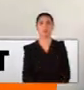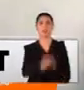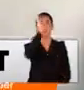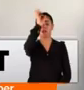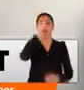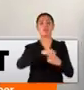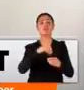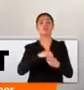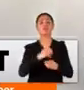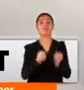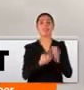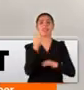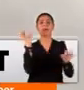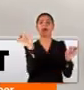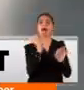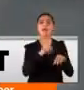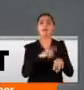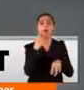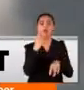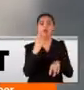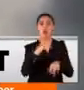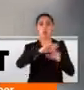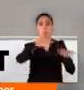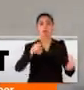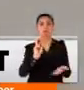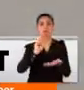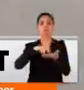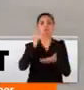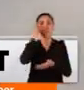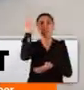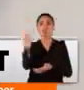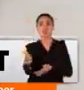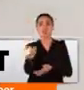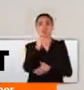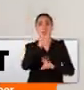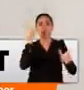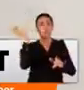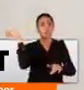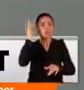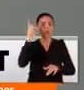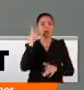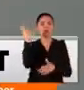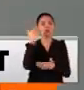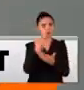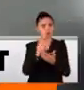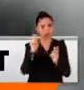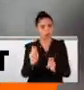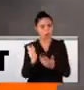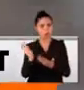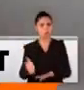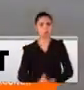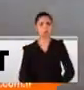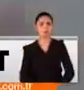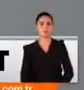Fatih'te sabahın erken saatleriydi. Çığlıkları duyup balkona çıkan kişi gördükleri karşısında tepkisiz kalmadı.